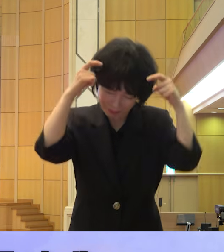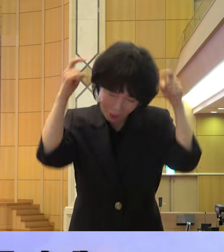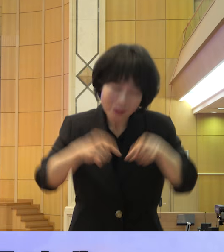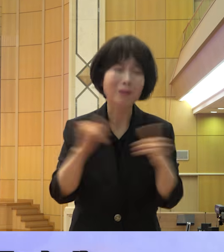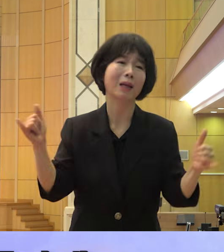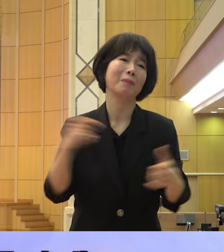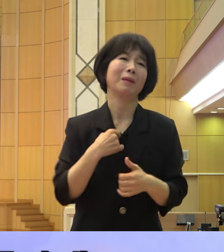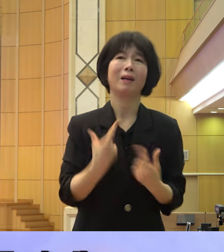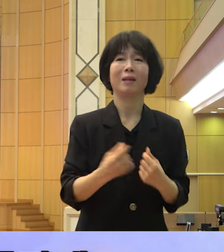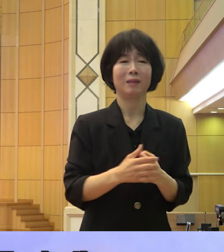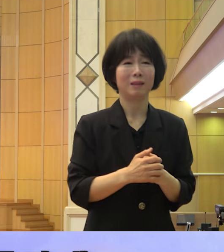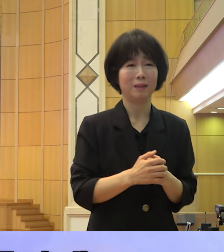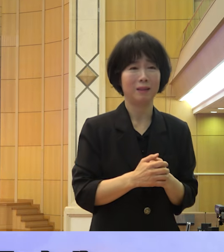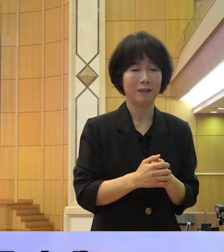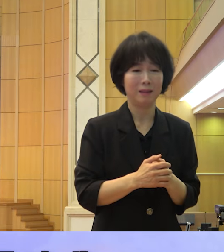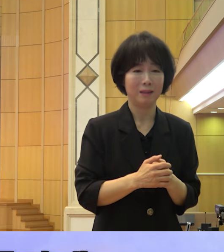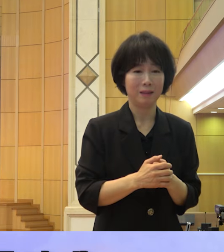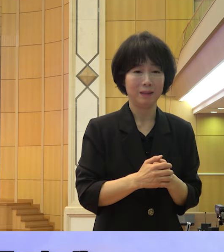미련스럽고 어리석은 사람입니까?